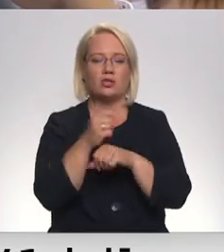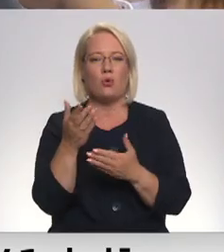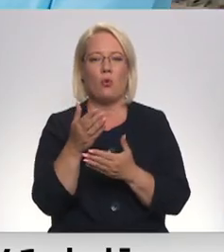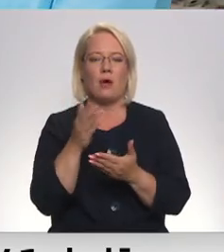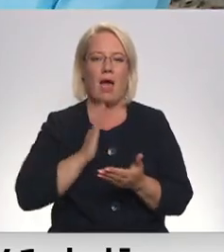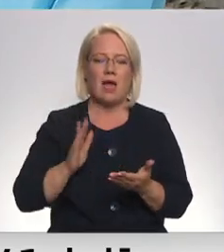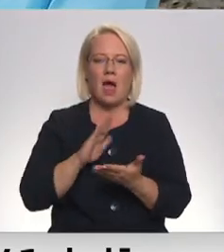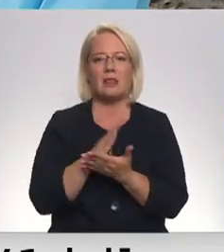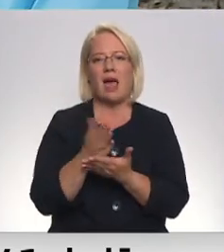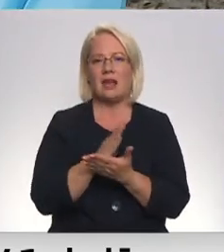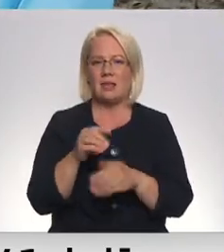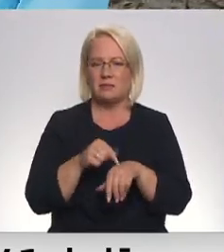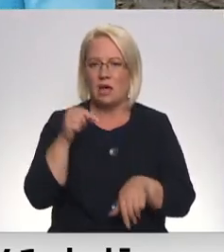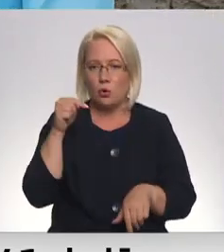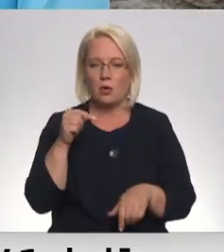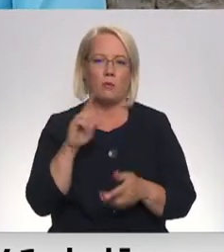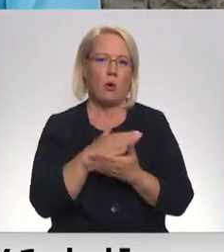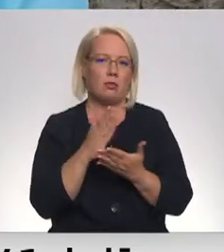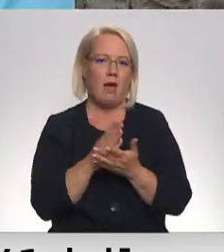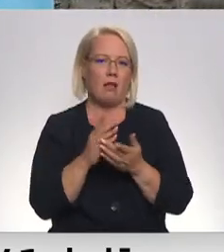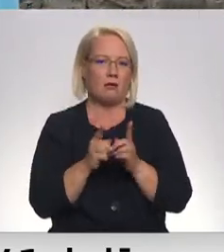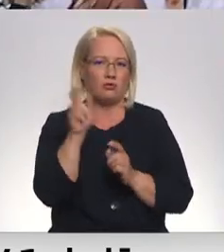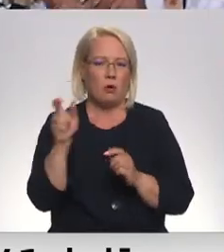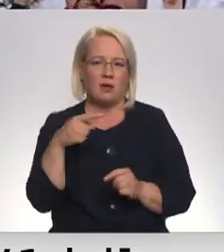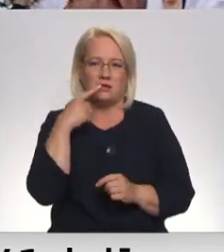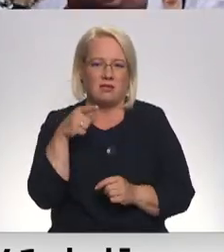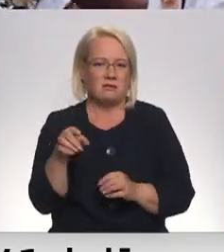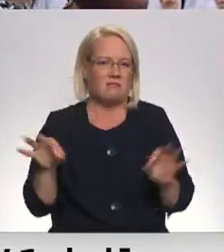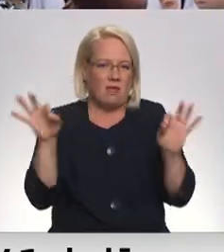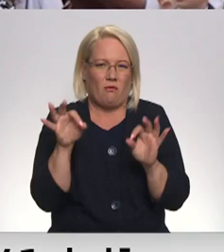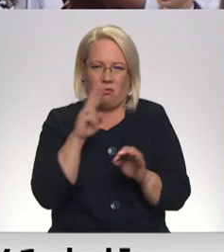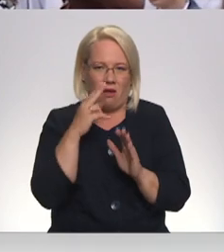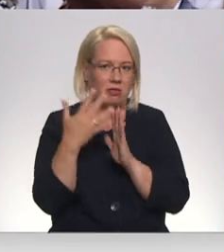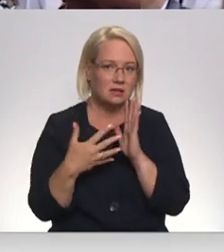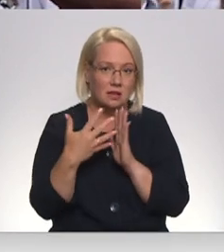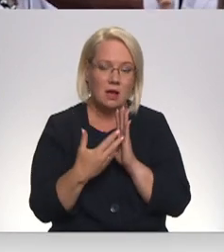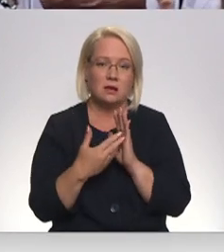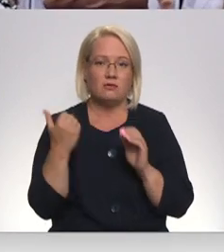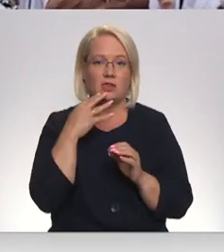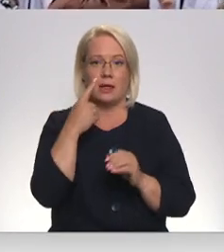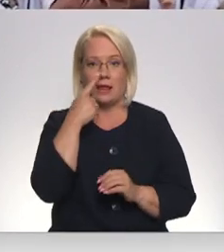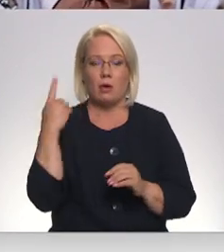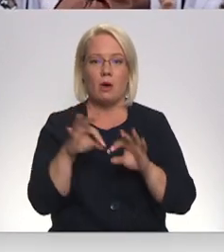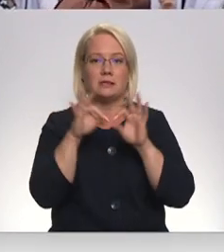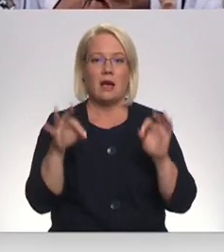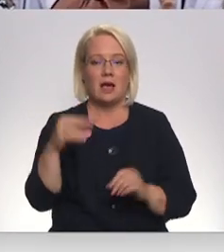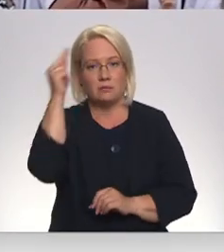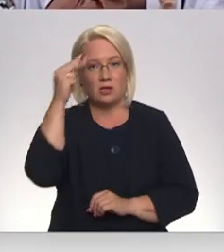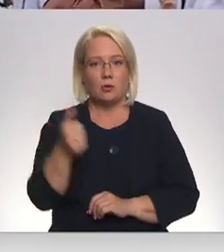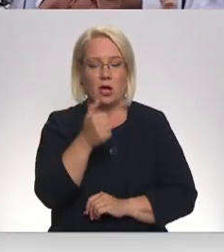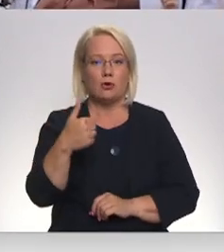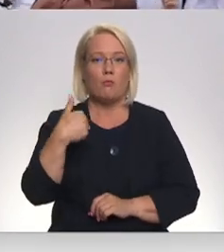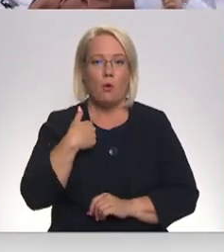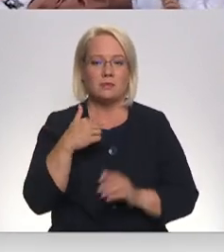jo daļa pedagoga uzskata, ka tas neko neatrisinās. Tikko sākas mācību procesu un tieši tad, kad mums ir daudz darba